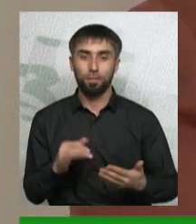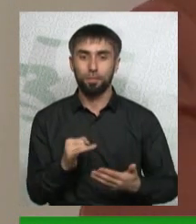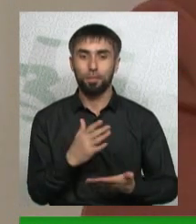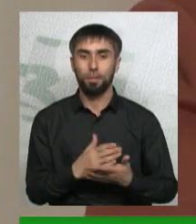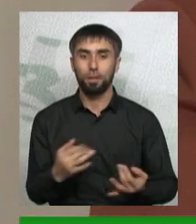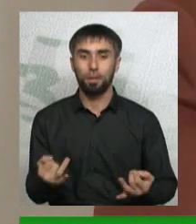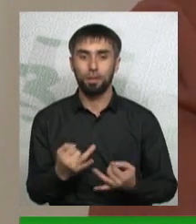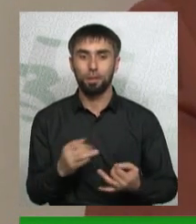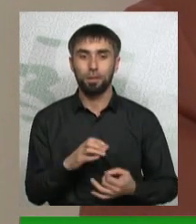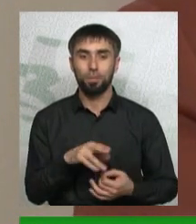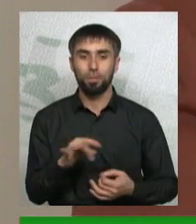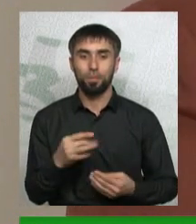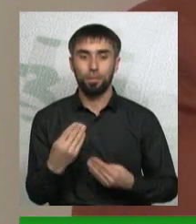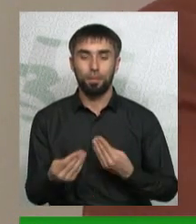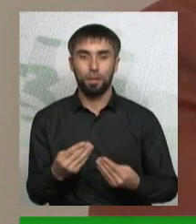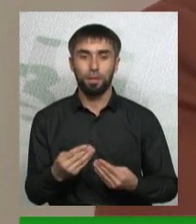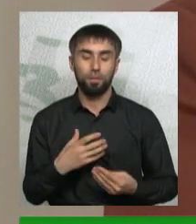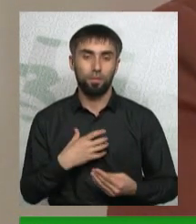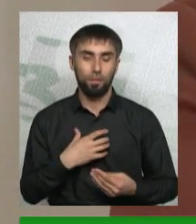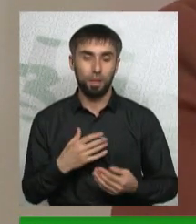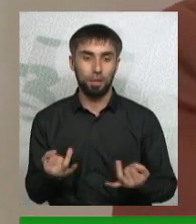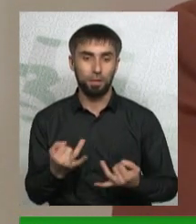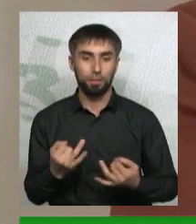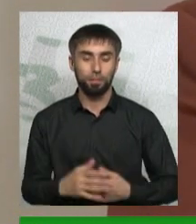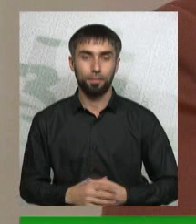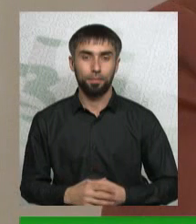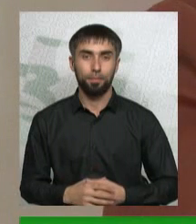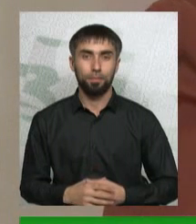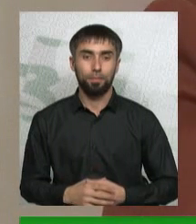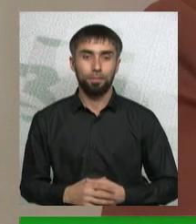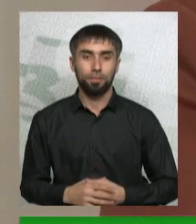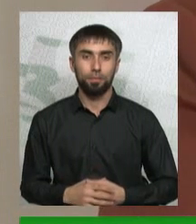какие-то интересные спикеры дают актуальные, интересные